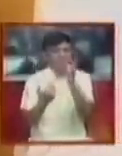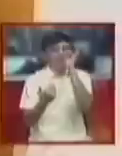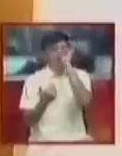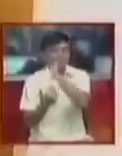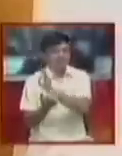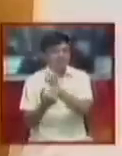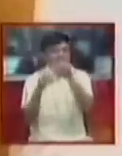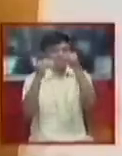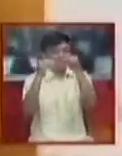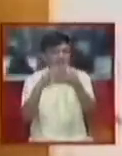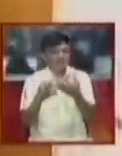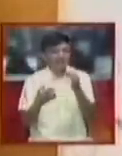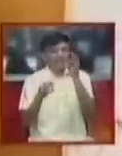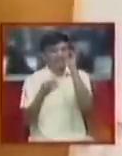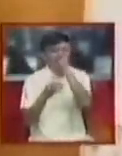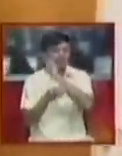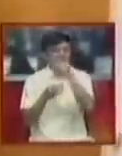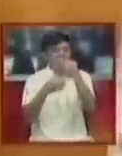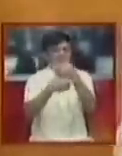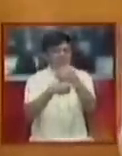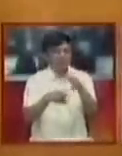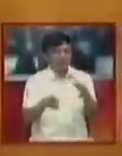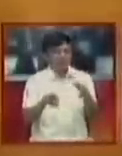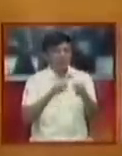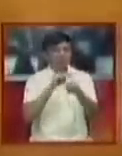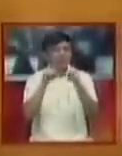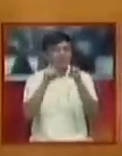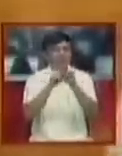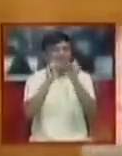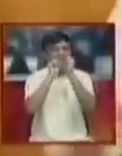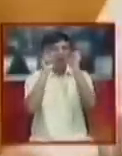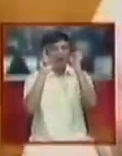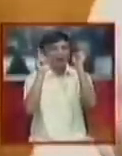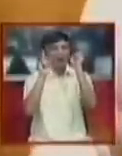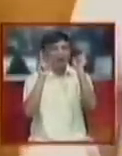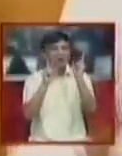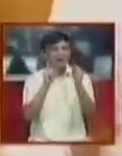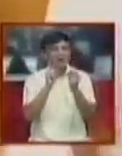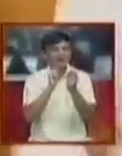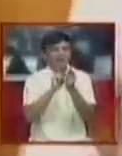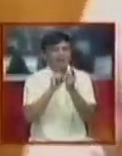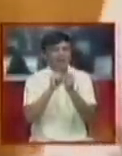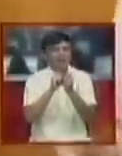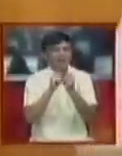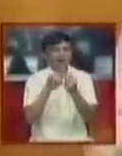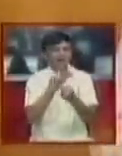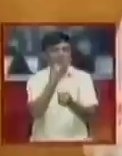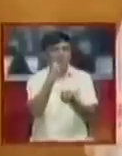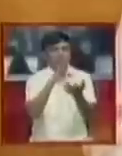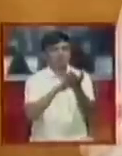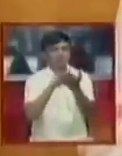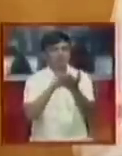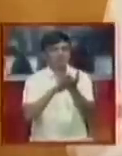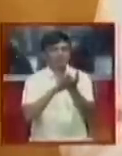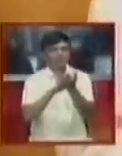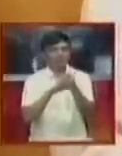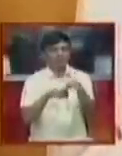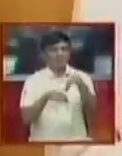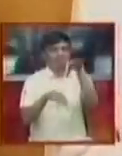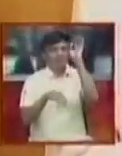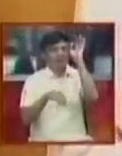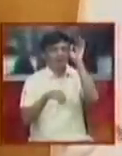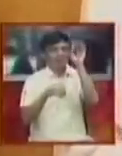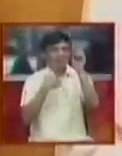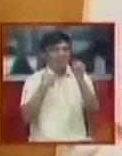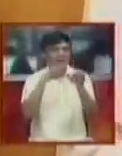teacher. Ang mga aparisumpong gumulantang kay OIC Governor Mujib Ataman, 4 na eskwelahan na natagpo ang